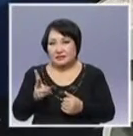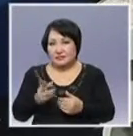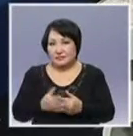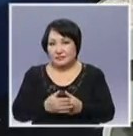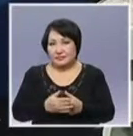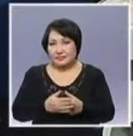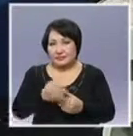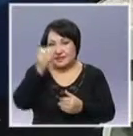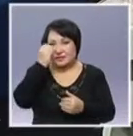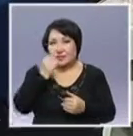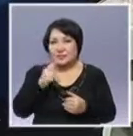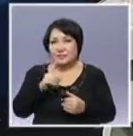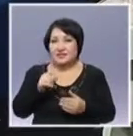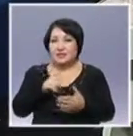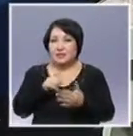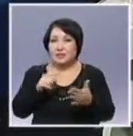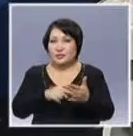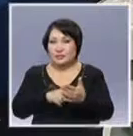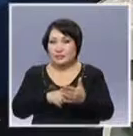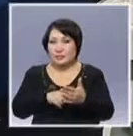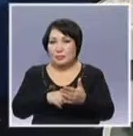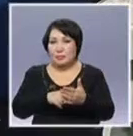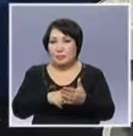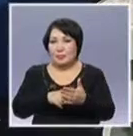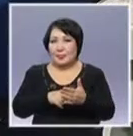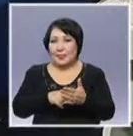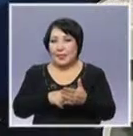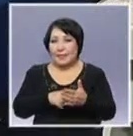вопрос. Ну, здесь